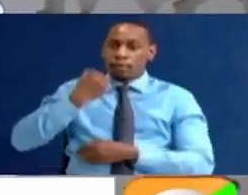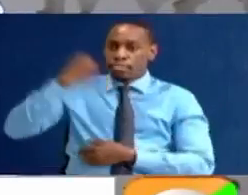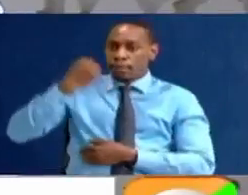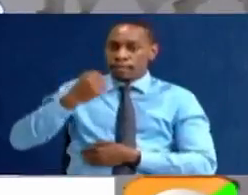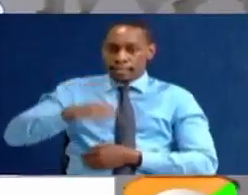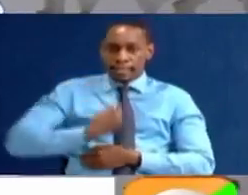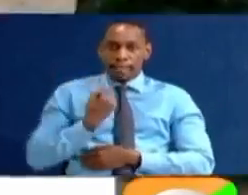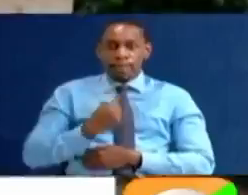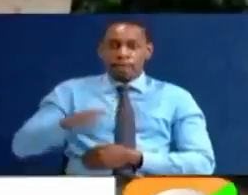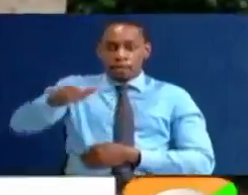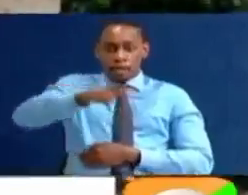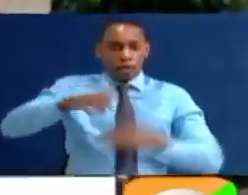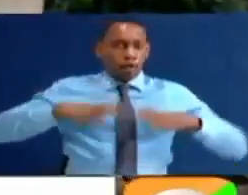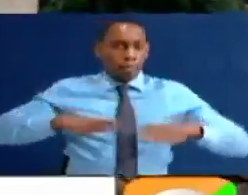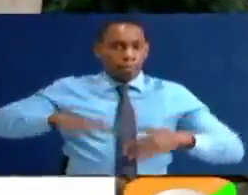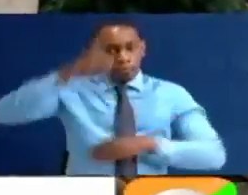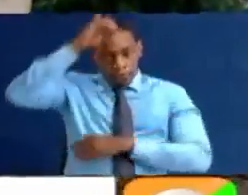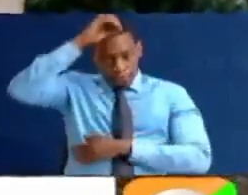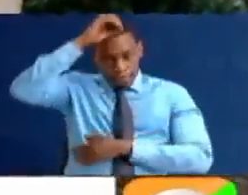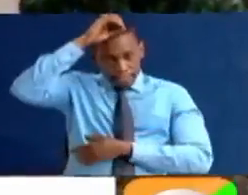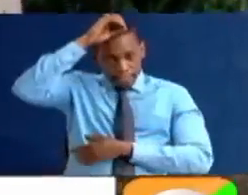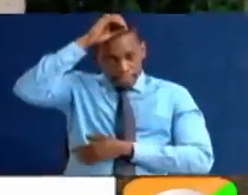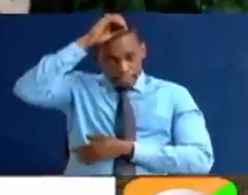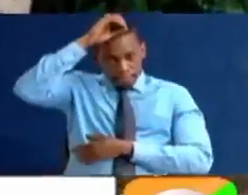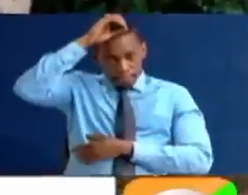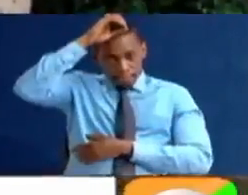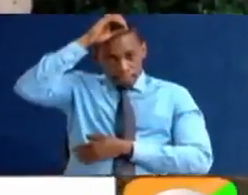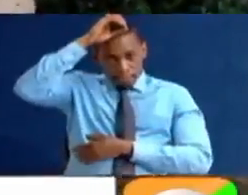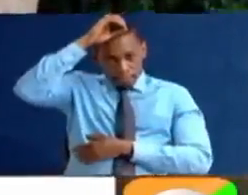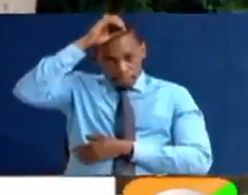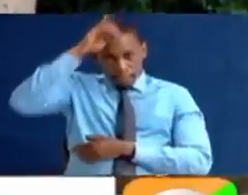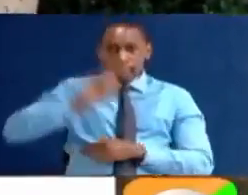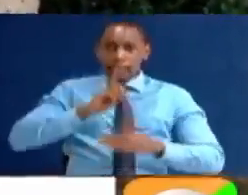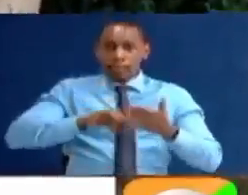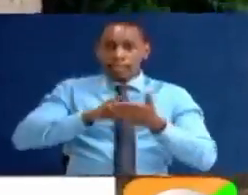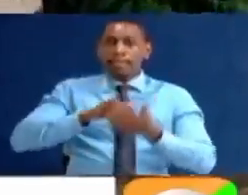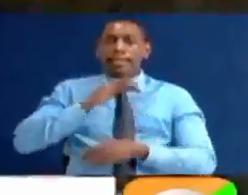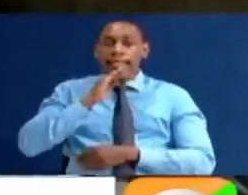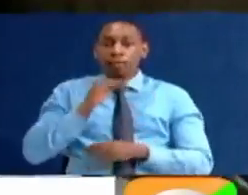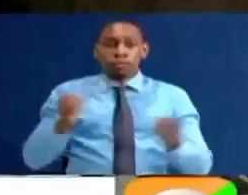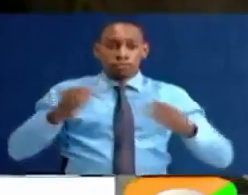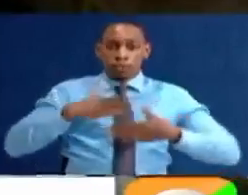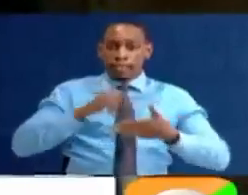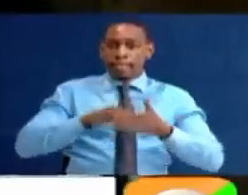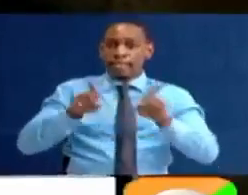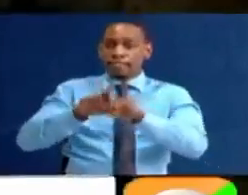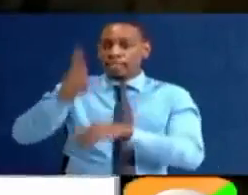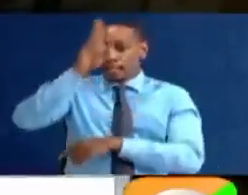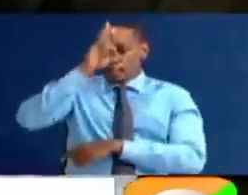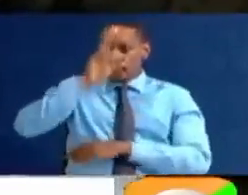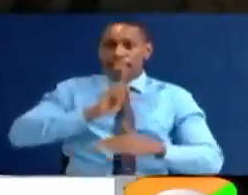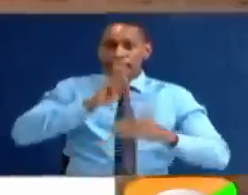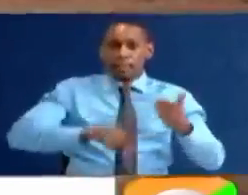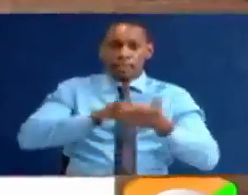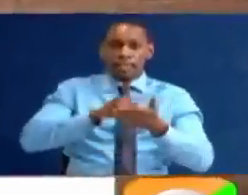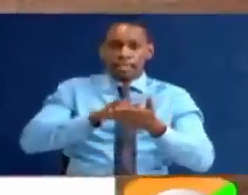kitanzi. Wakaazi wa kijiji cha Kapterik wameamkia mauaji haya kutatanisha, ambapo pia polisi